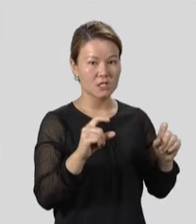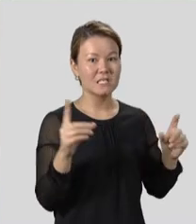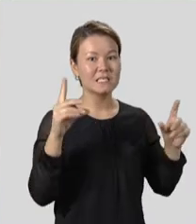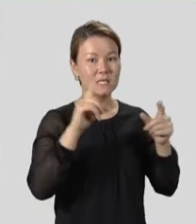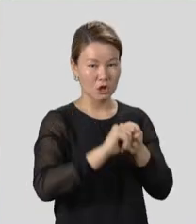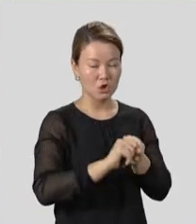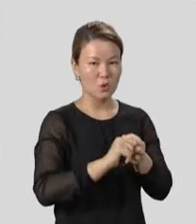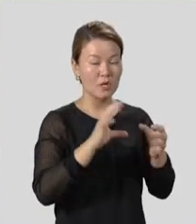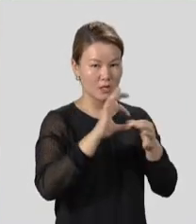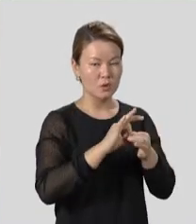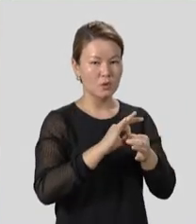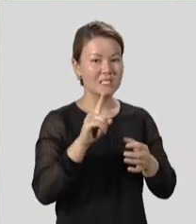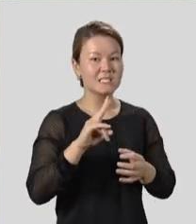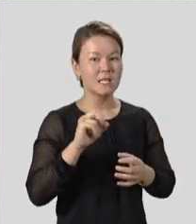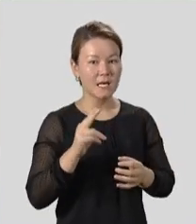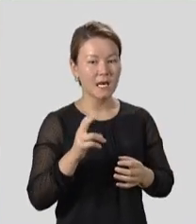соединенные знаком равно.